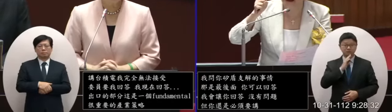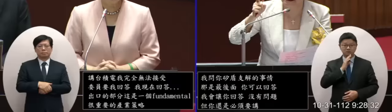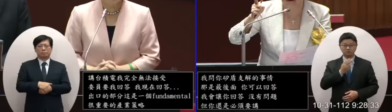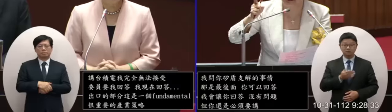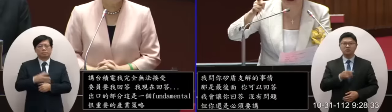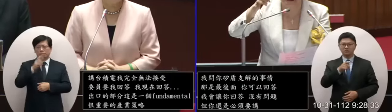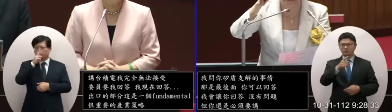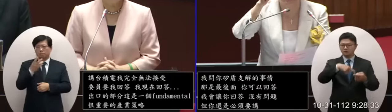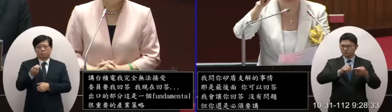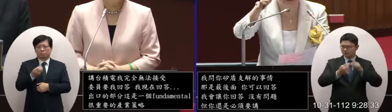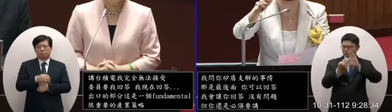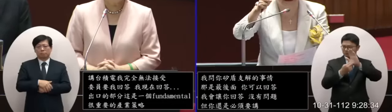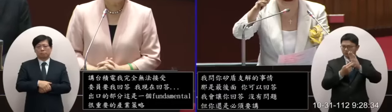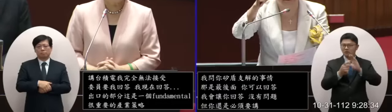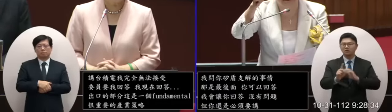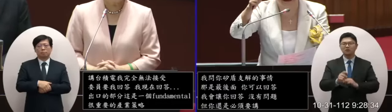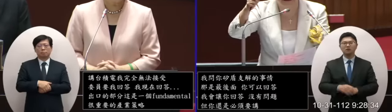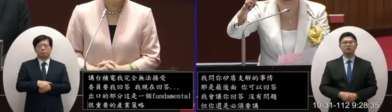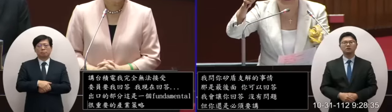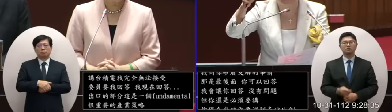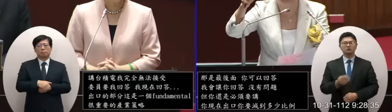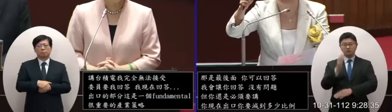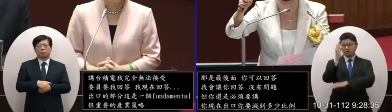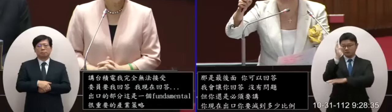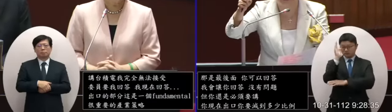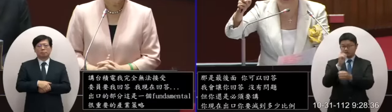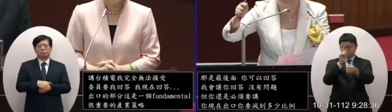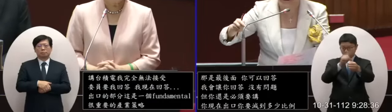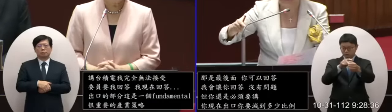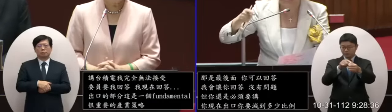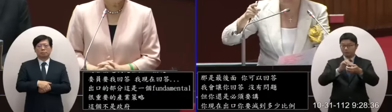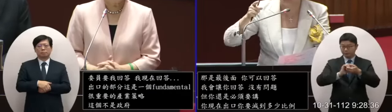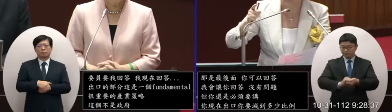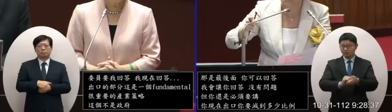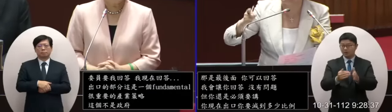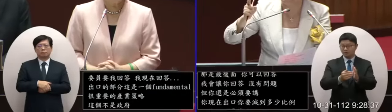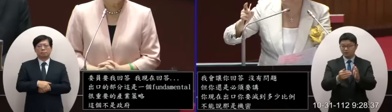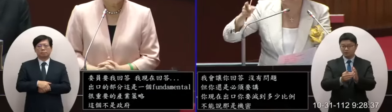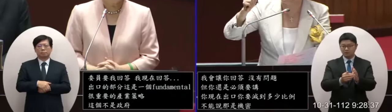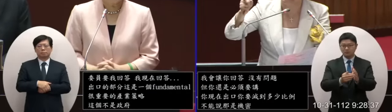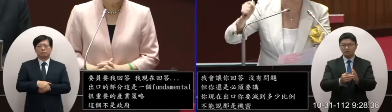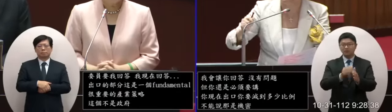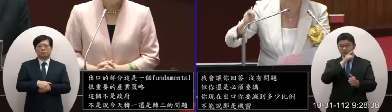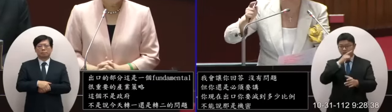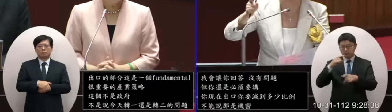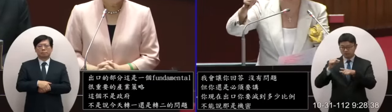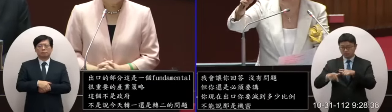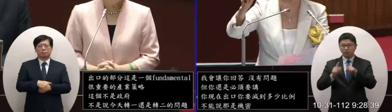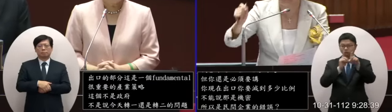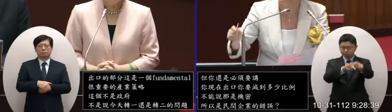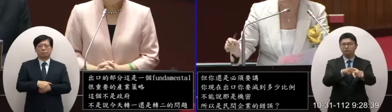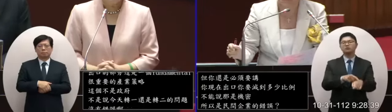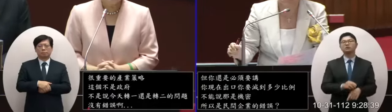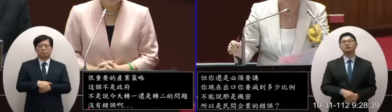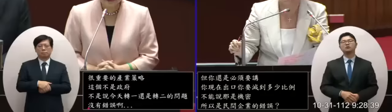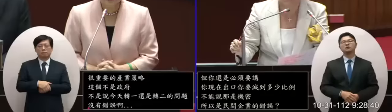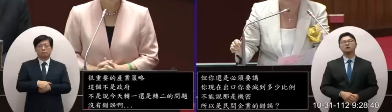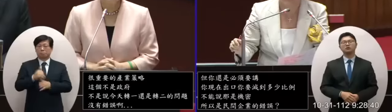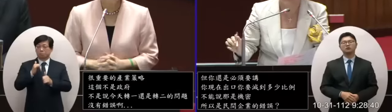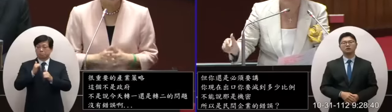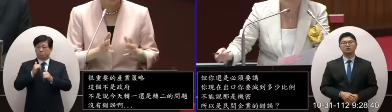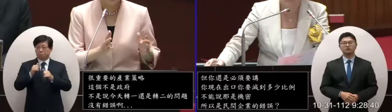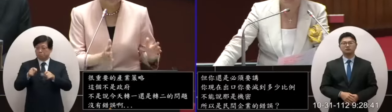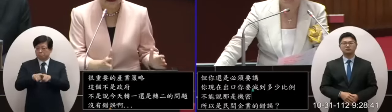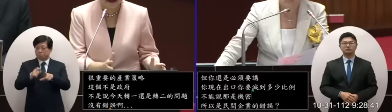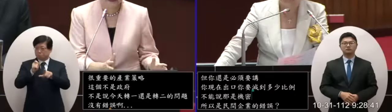应该 要 讲说你政府设定一个目标之后，你要民间企业跟着你，民间企业会反映给 民间企